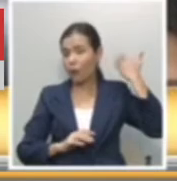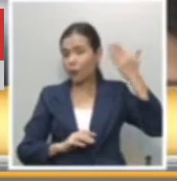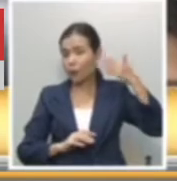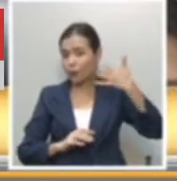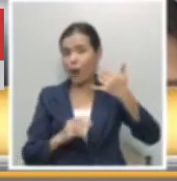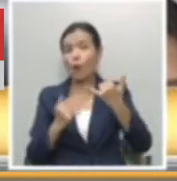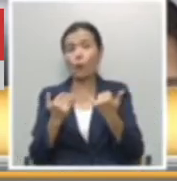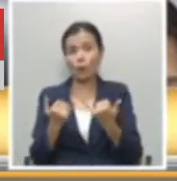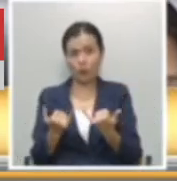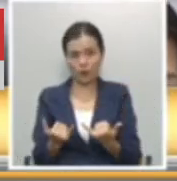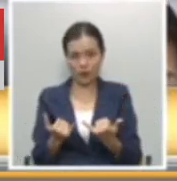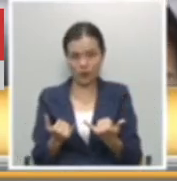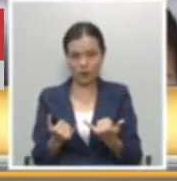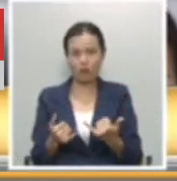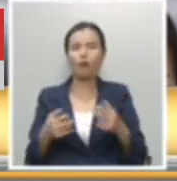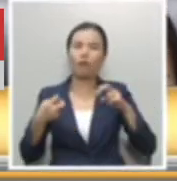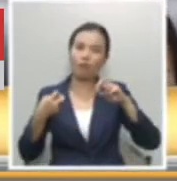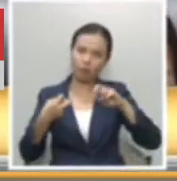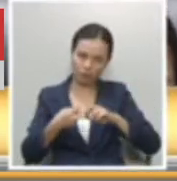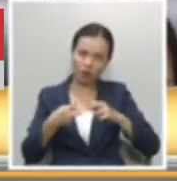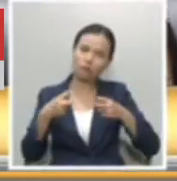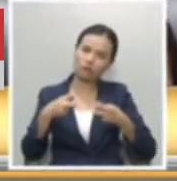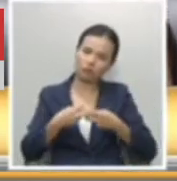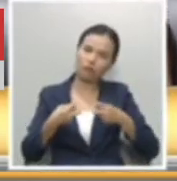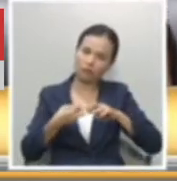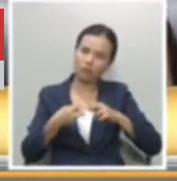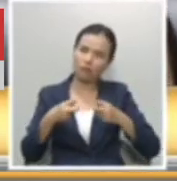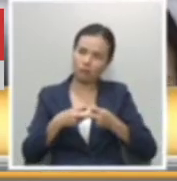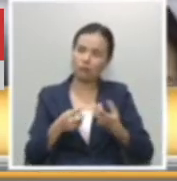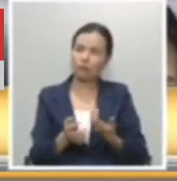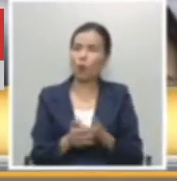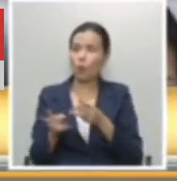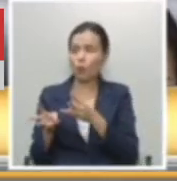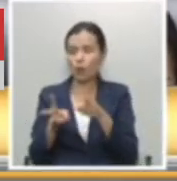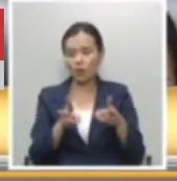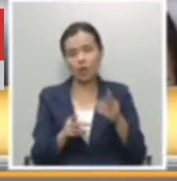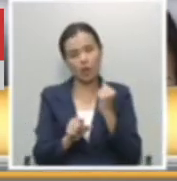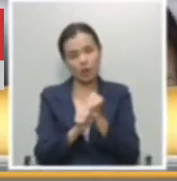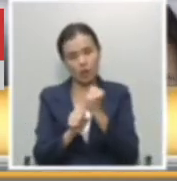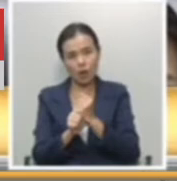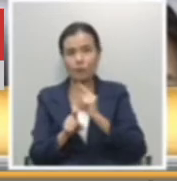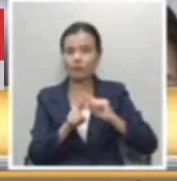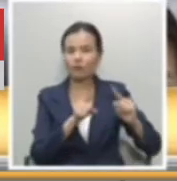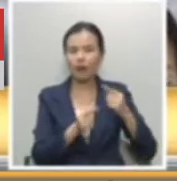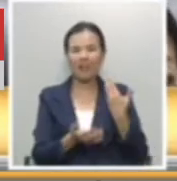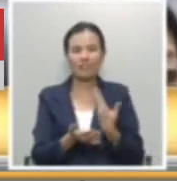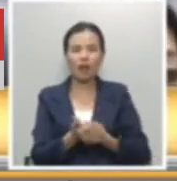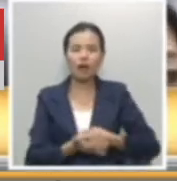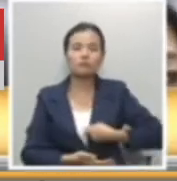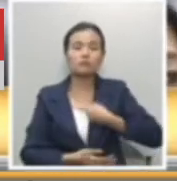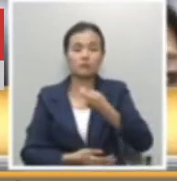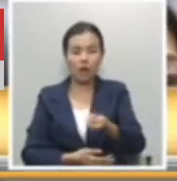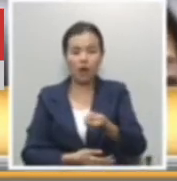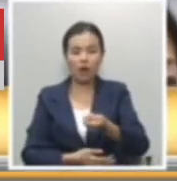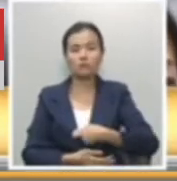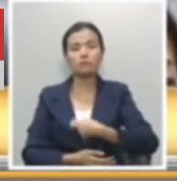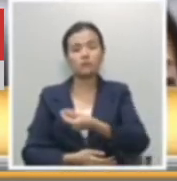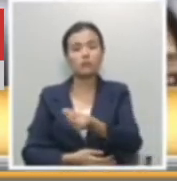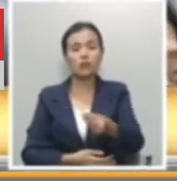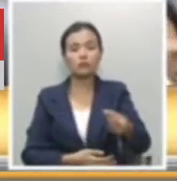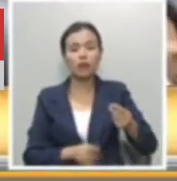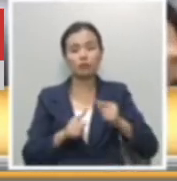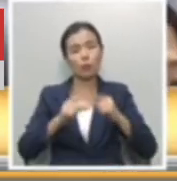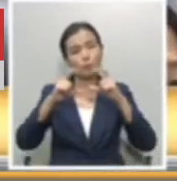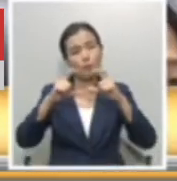นี้คือปัญหาครับวิธีการกระตุ้นด้วยการแจกเงินผ่านบัตรต่างๆน